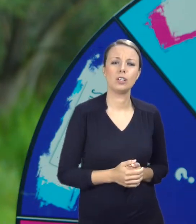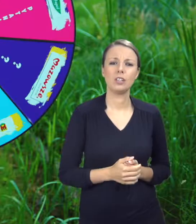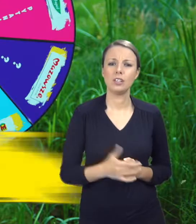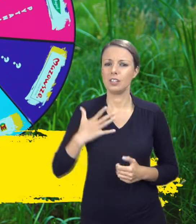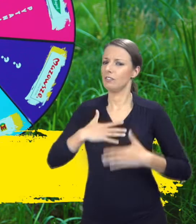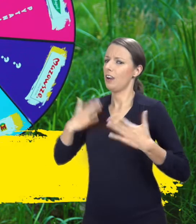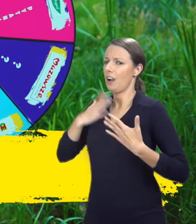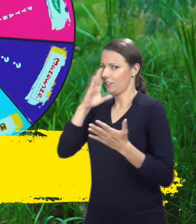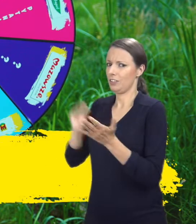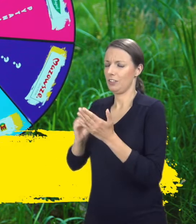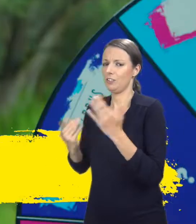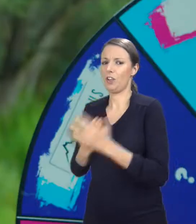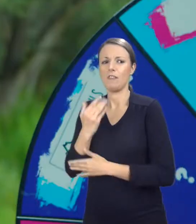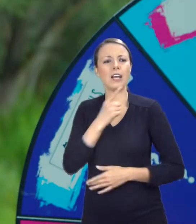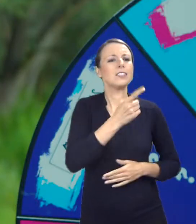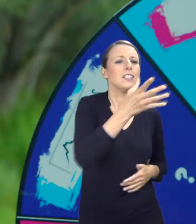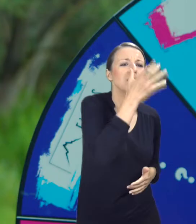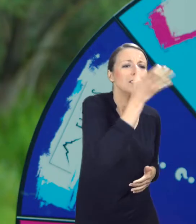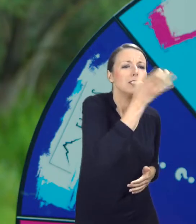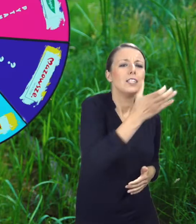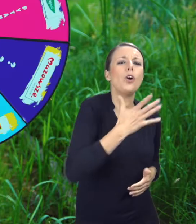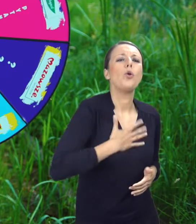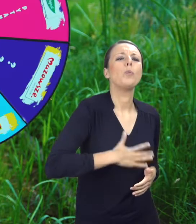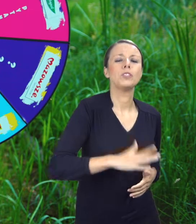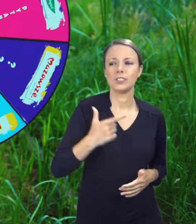Doznaj. Co lubisz wąchać? Kwiatuszki.